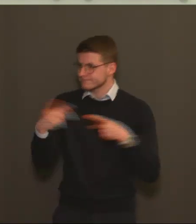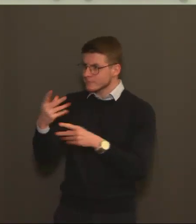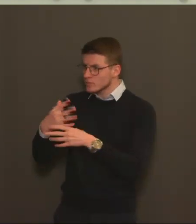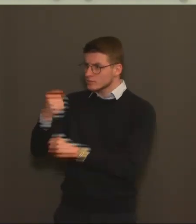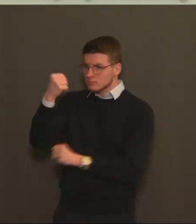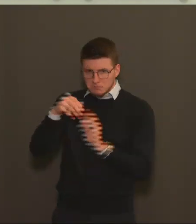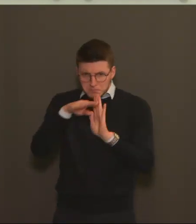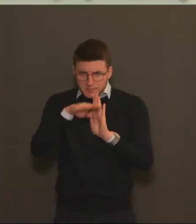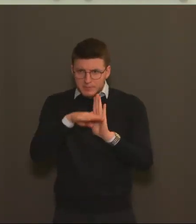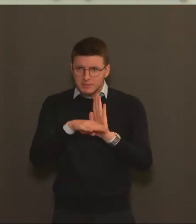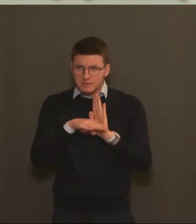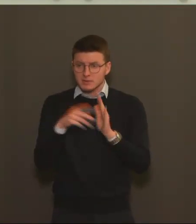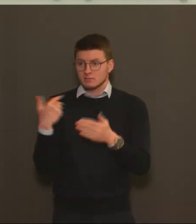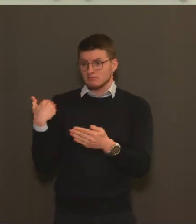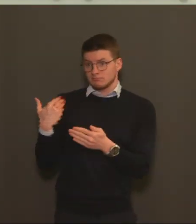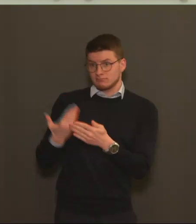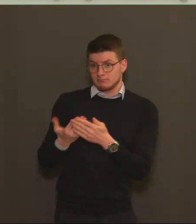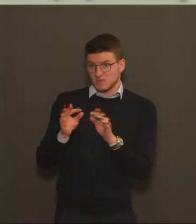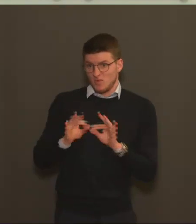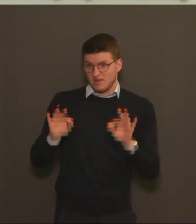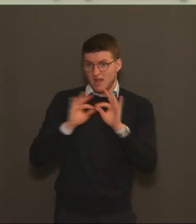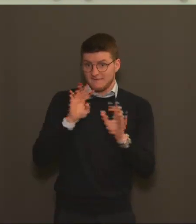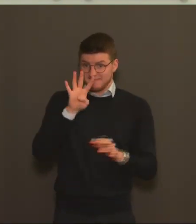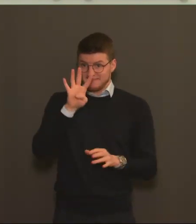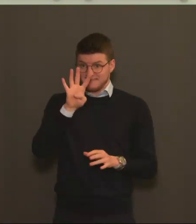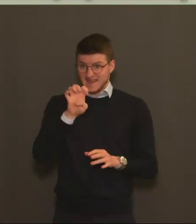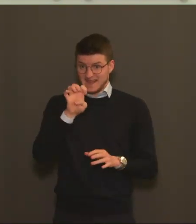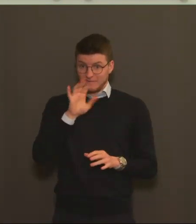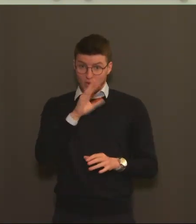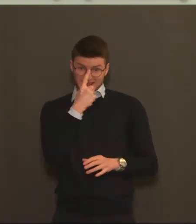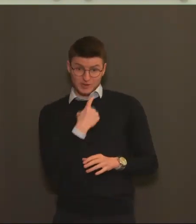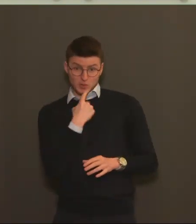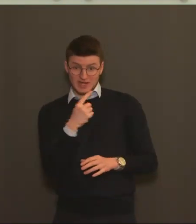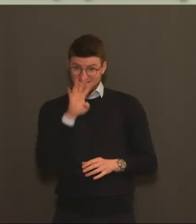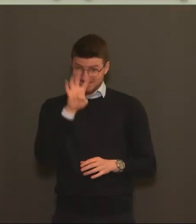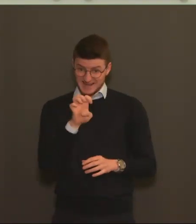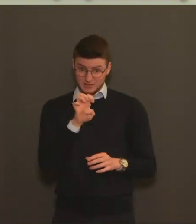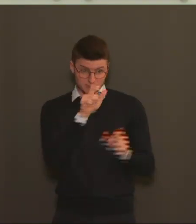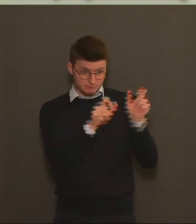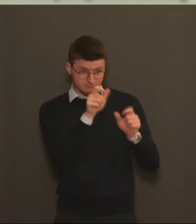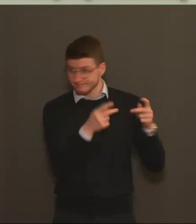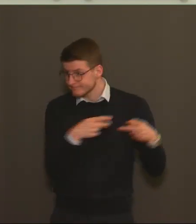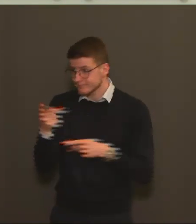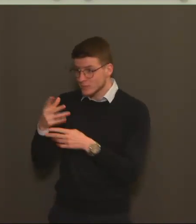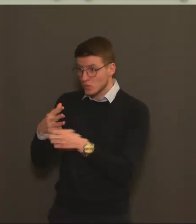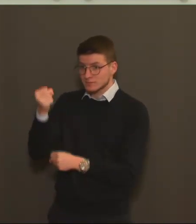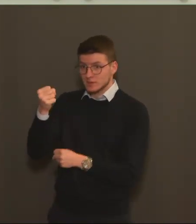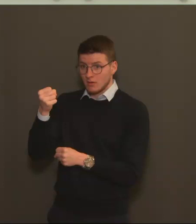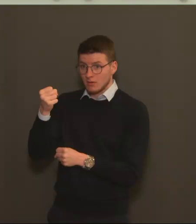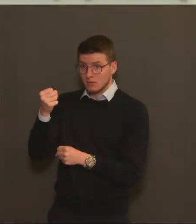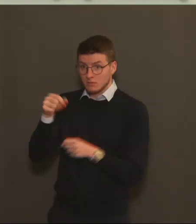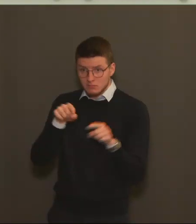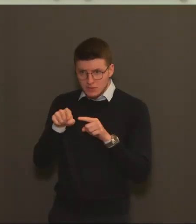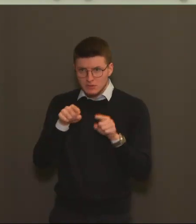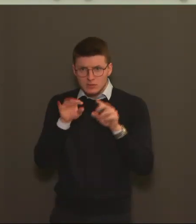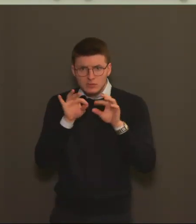waren in totaal 40 in de voorbije week. En dat bedraagt nog slechts 3,7% van het totaal